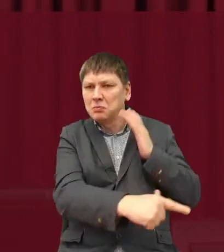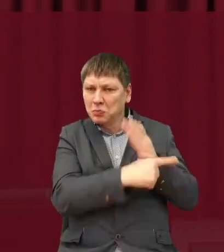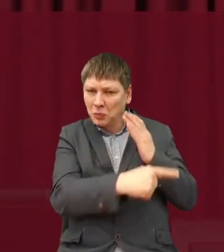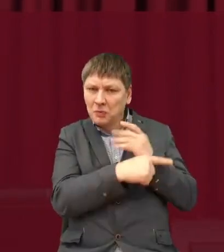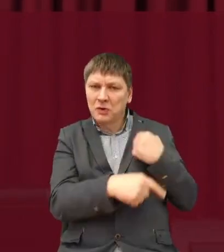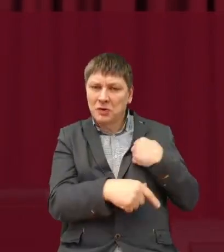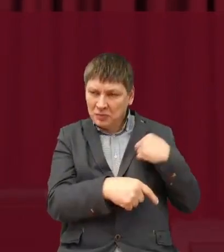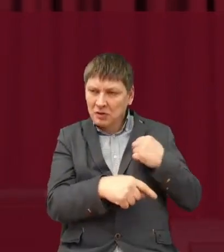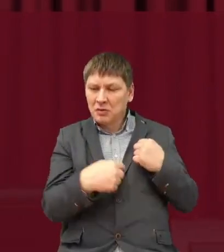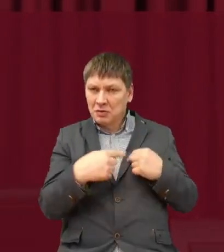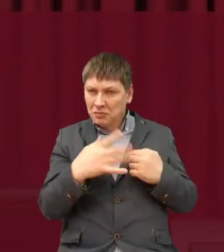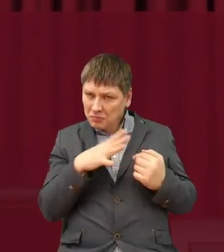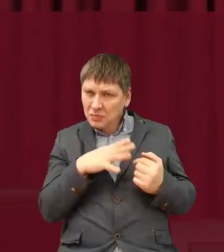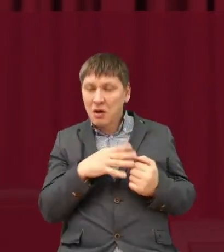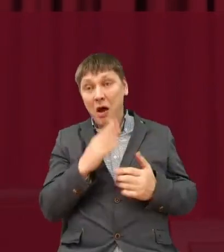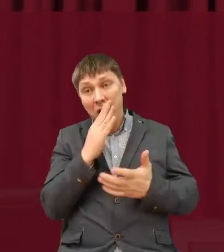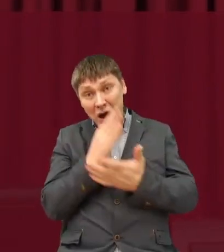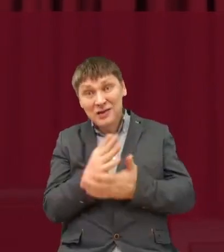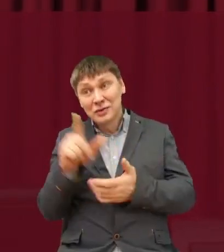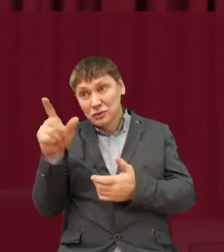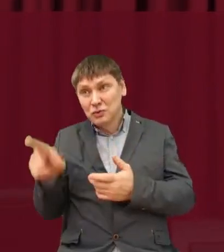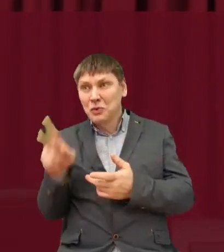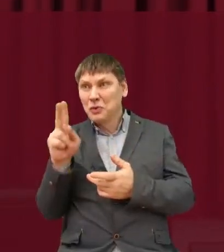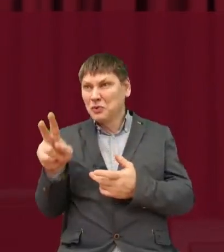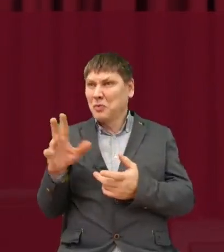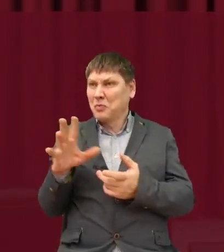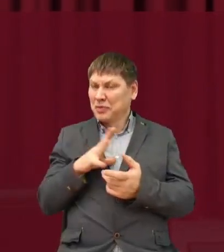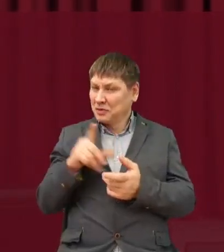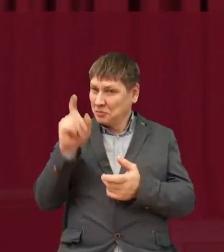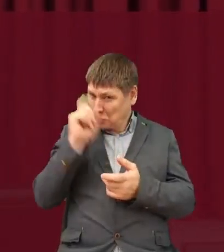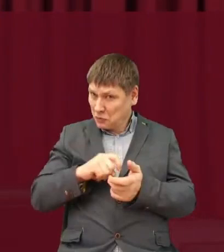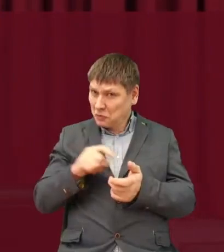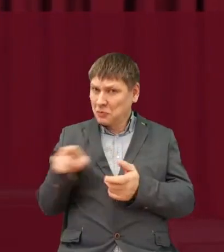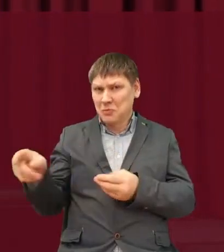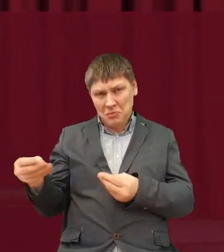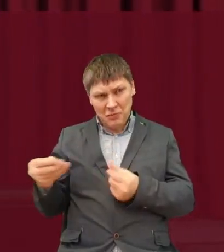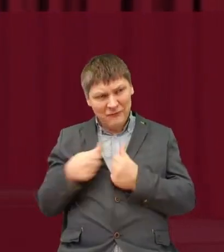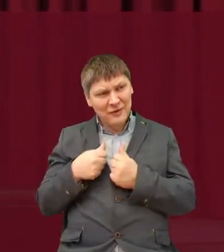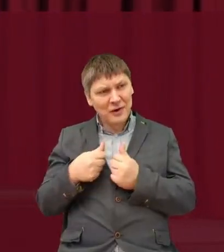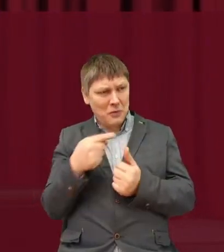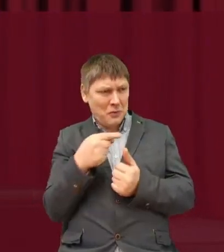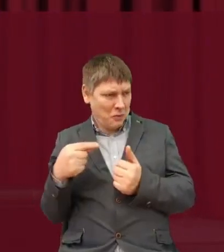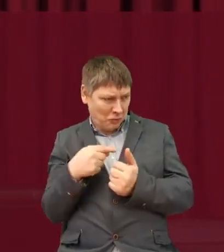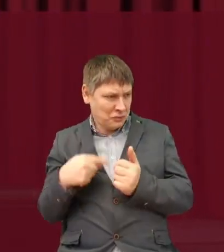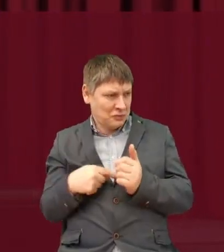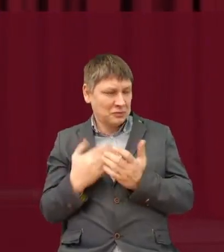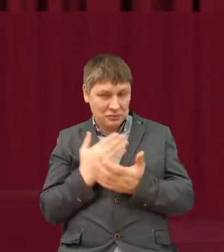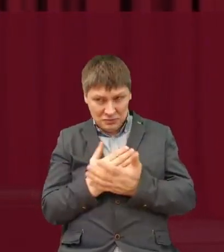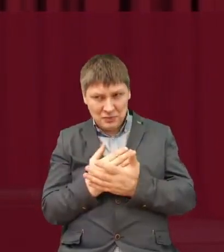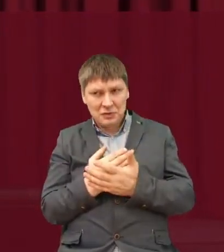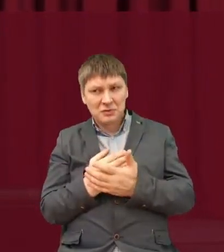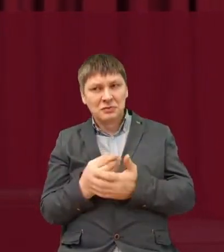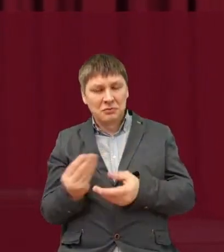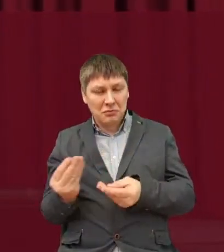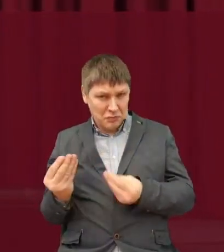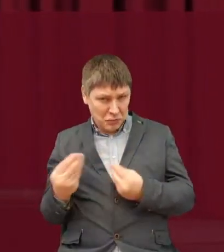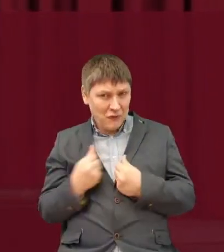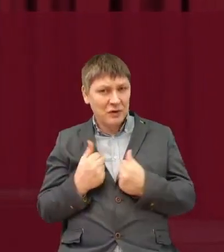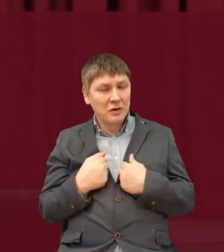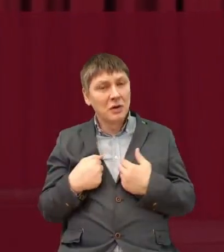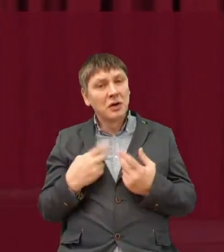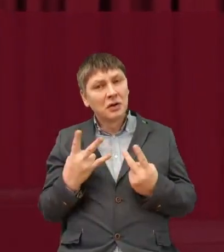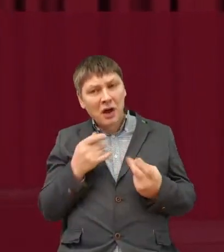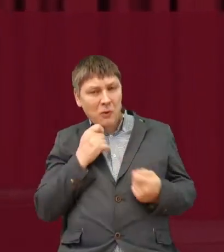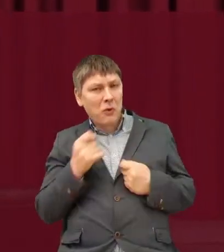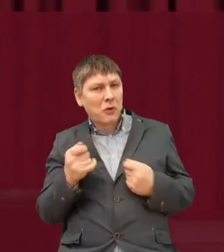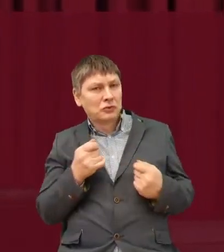и наверное были люди не очень хорошие которые оказали не очень хорошее влияние и мы должны быть очень